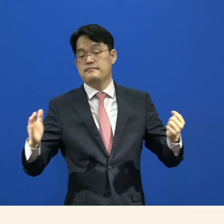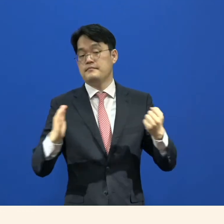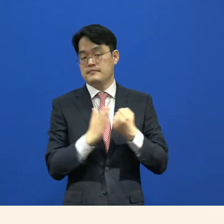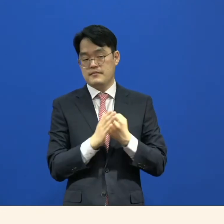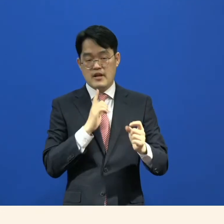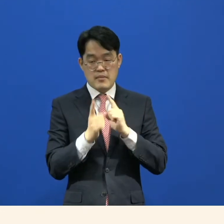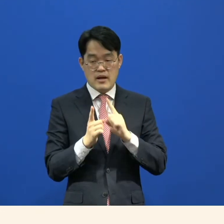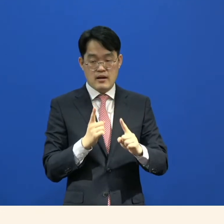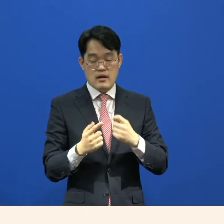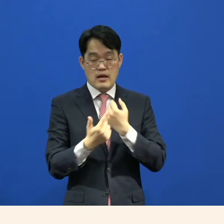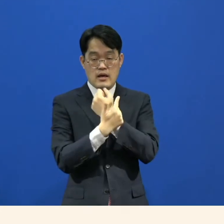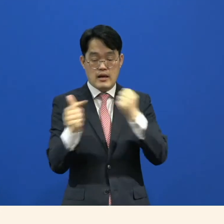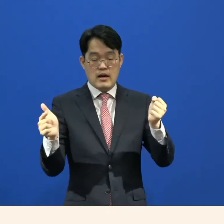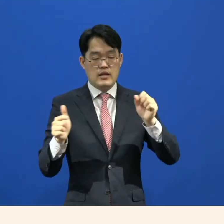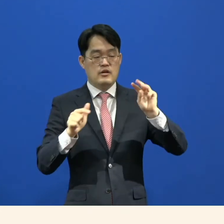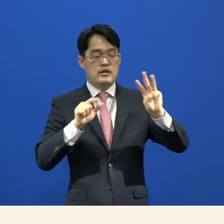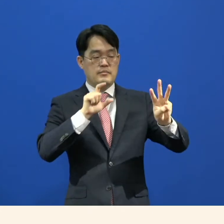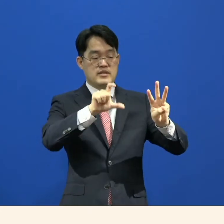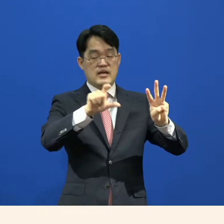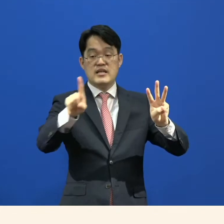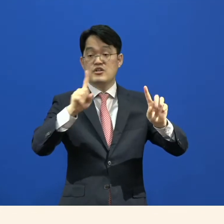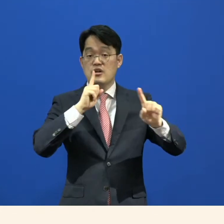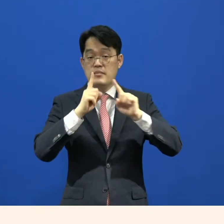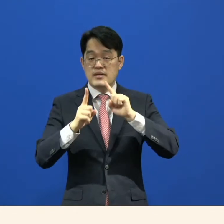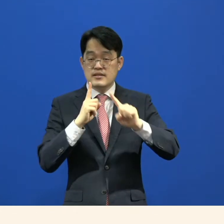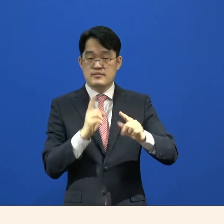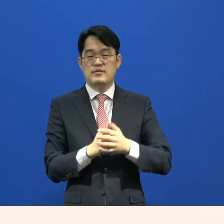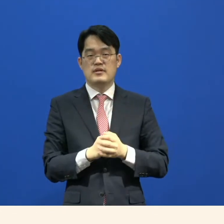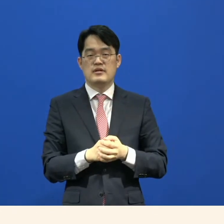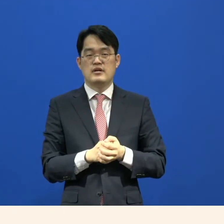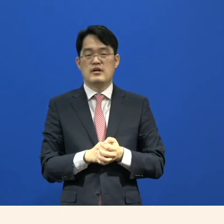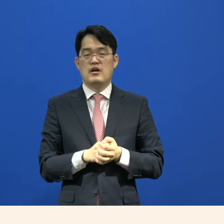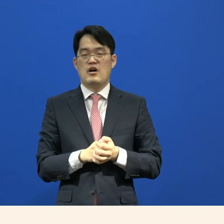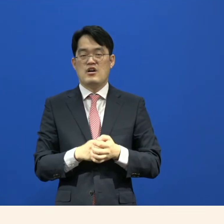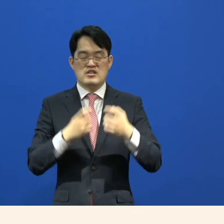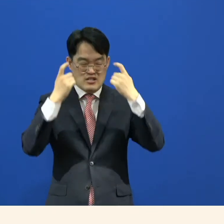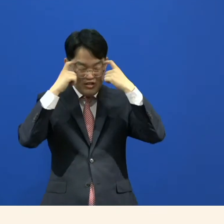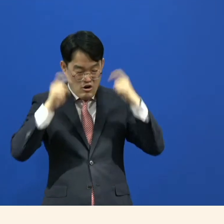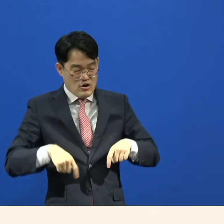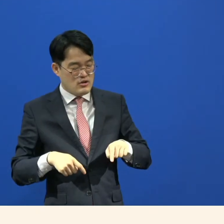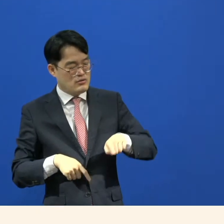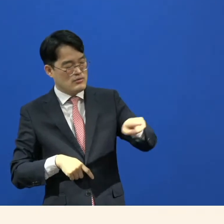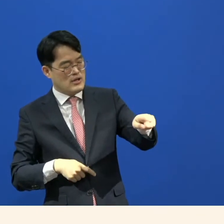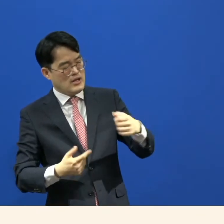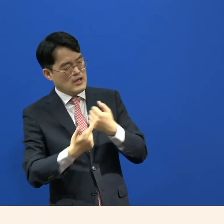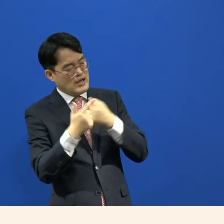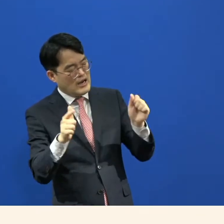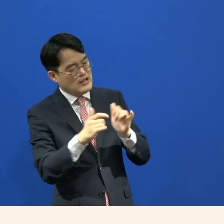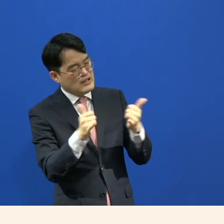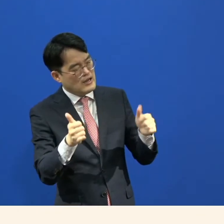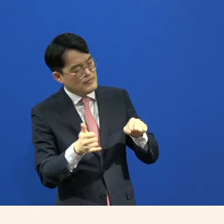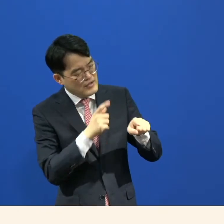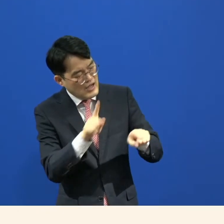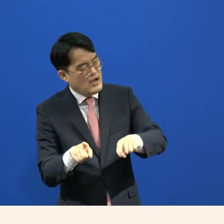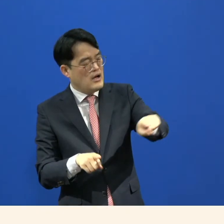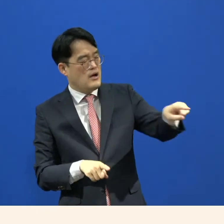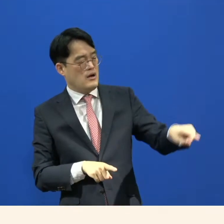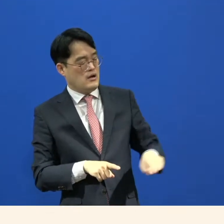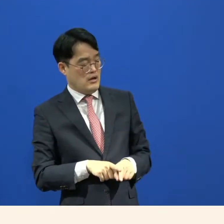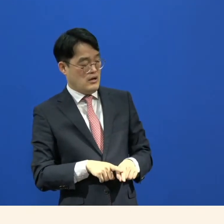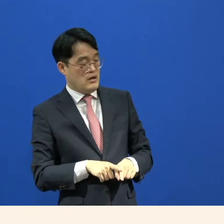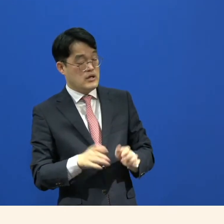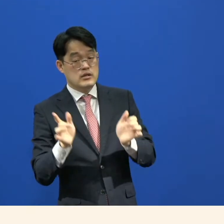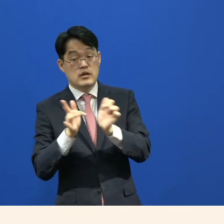갈라디아서 3장 1절에는 뭐라고 합니까? 어리석도다 갈라디아 사람들아, 예수 그리스도께서 십자가에